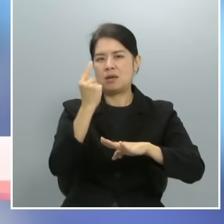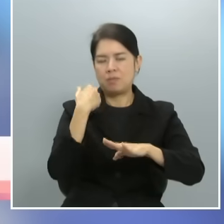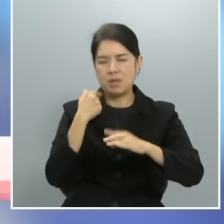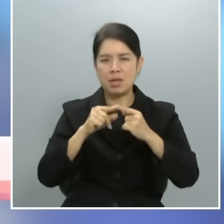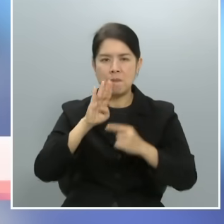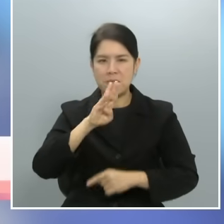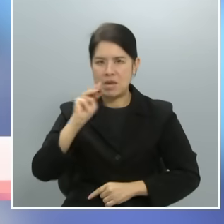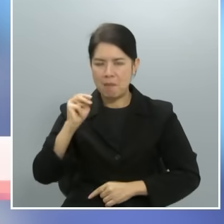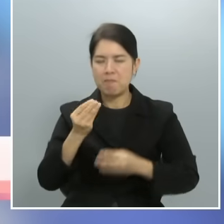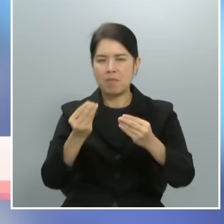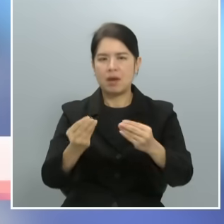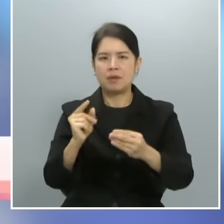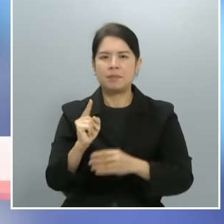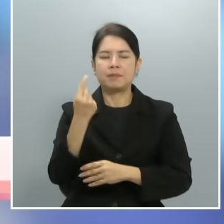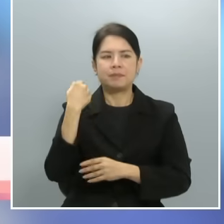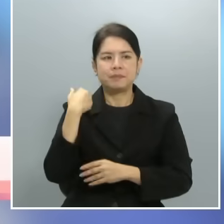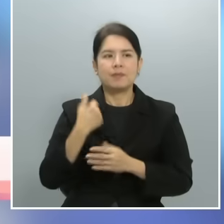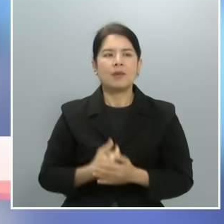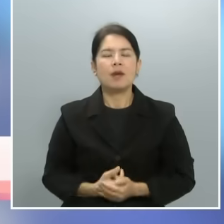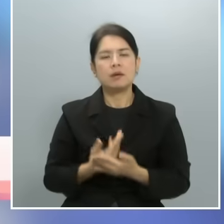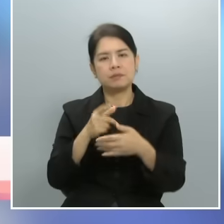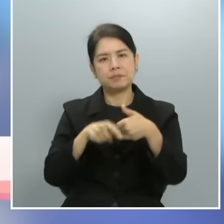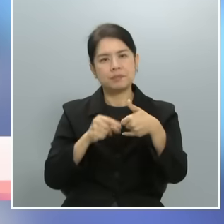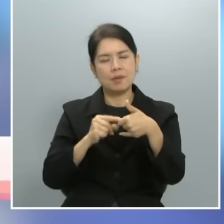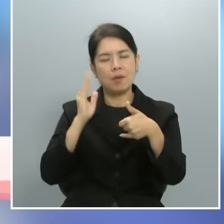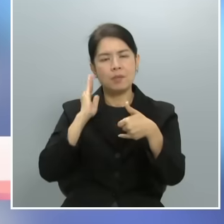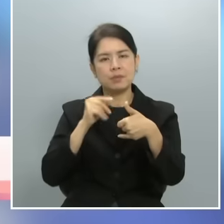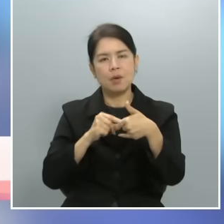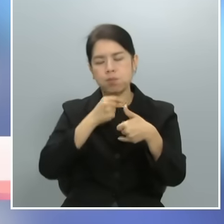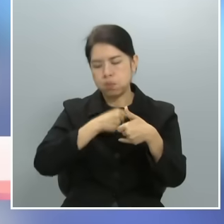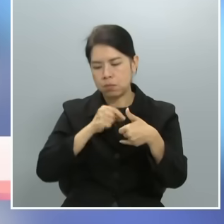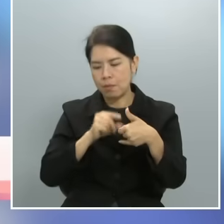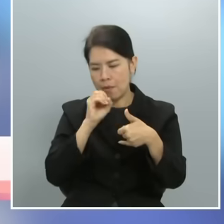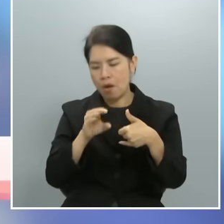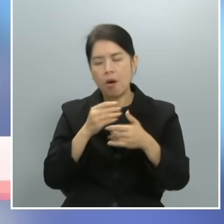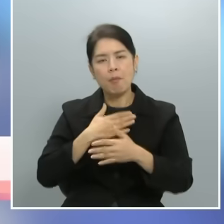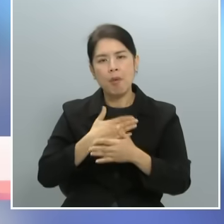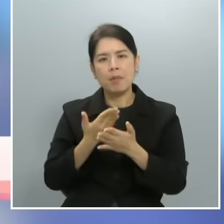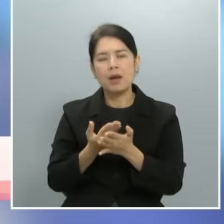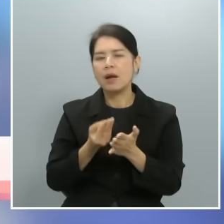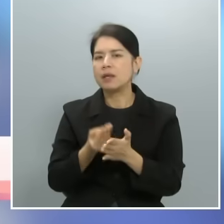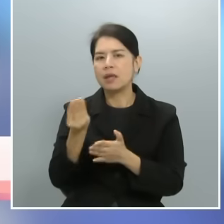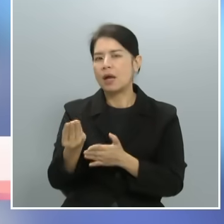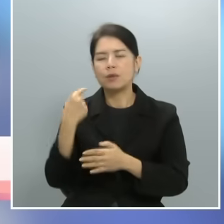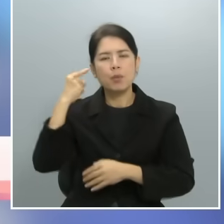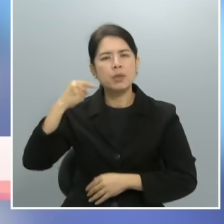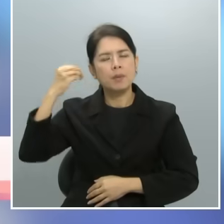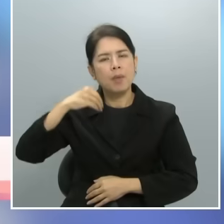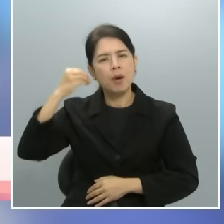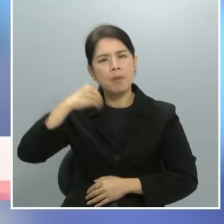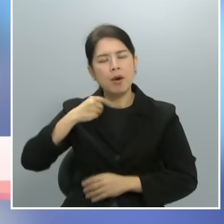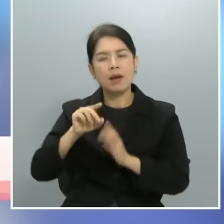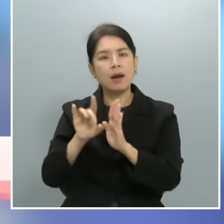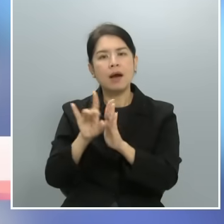ลังจากที่กลับไปคบกันใหม่นะครับทางฝั่งผู้ชายคนนี้บอกว่าผมเนี่ยนะให้เงินผู้หญิงใช้ไม่เคยขาดมือนะครั้งละเท่าไหร่คุณผู้ช